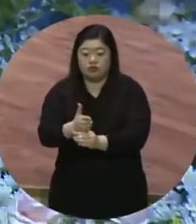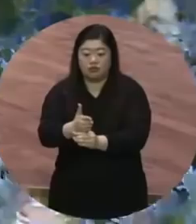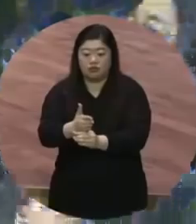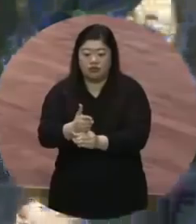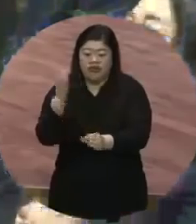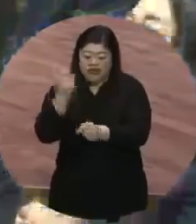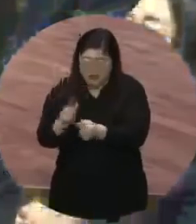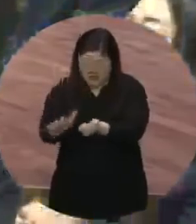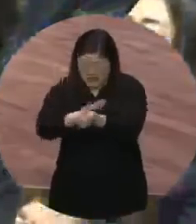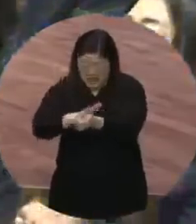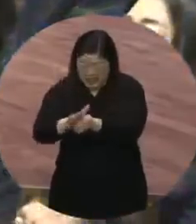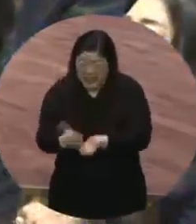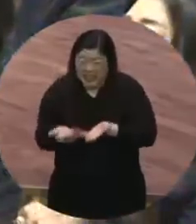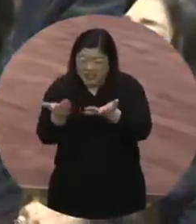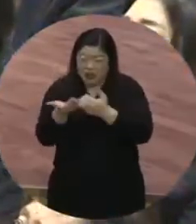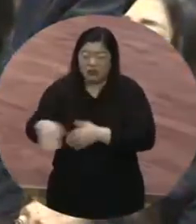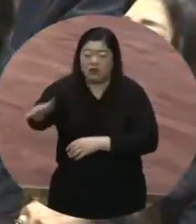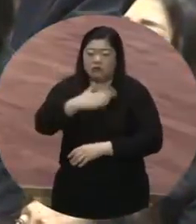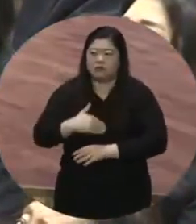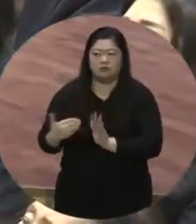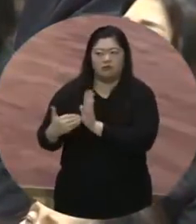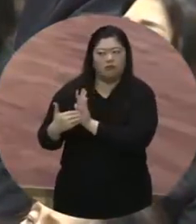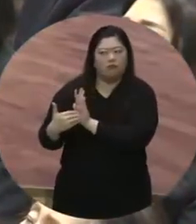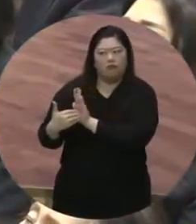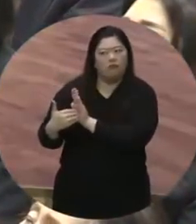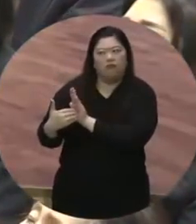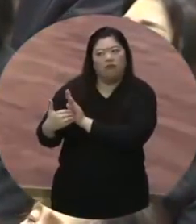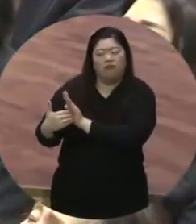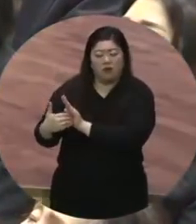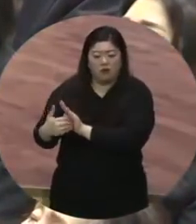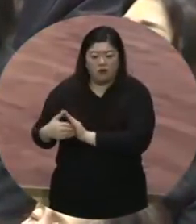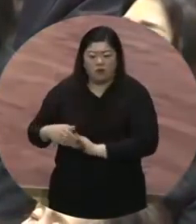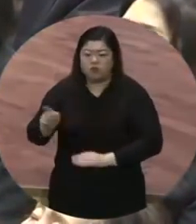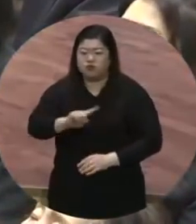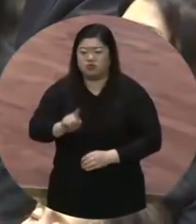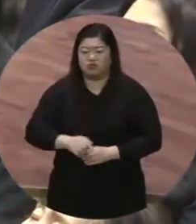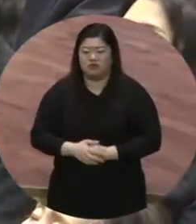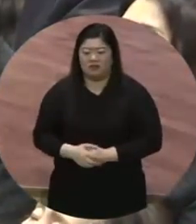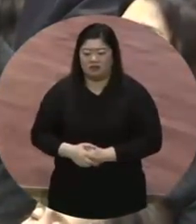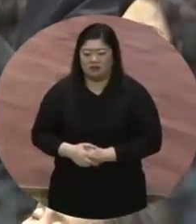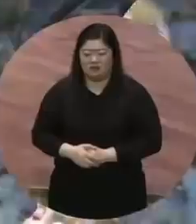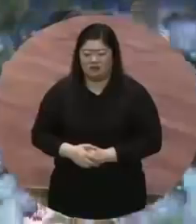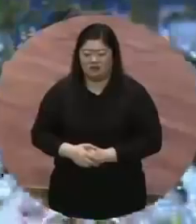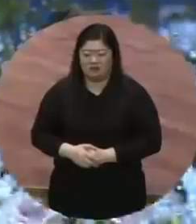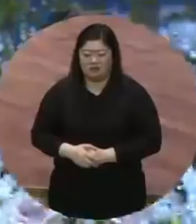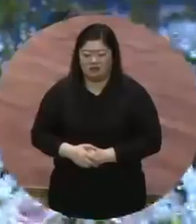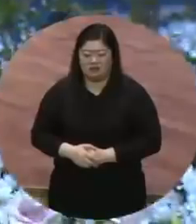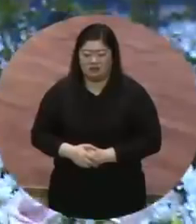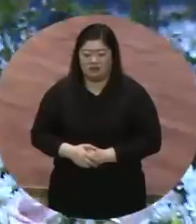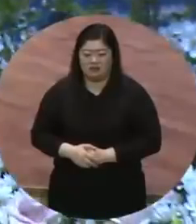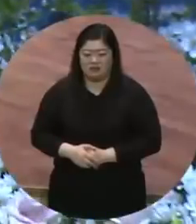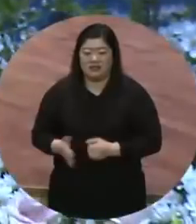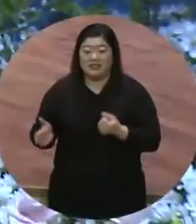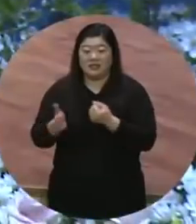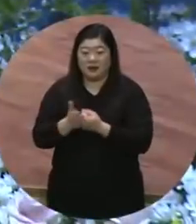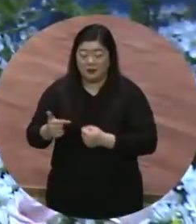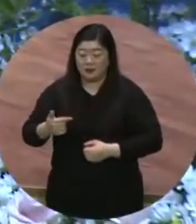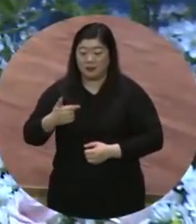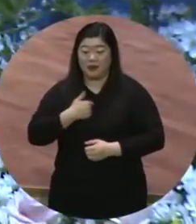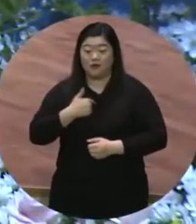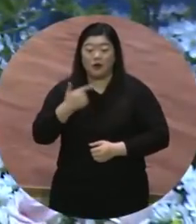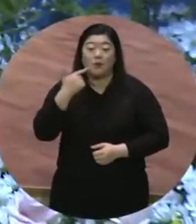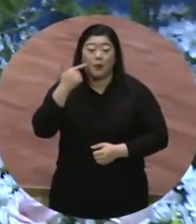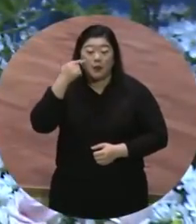주었어요. 그래서 예수님 사람은요, 불신자보다 더 건강해야 돼요. 우리 목사 세계에서는요, 저를